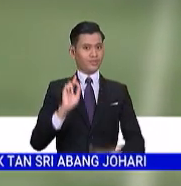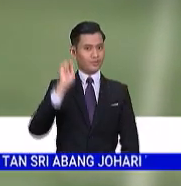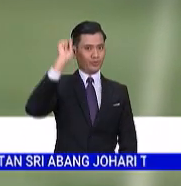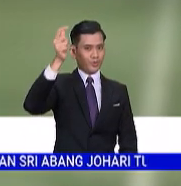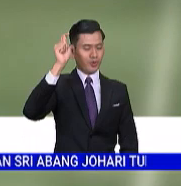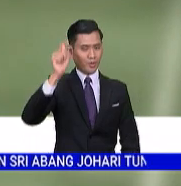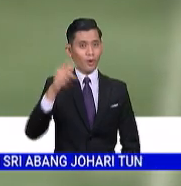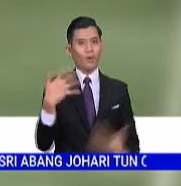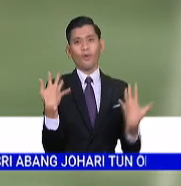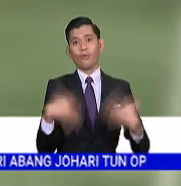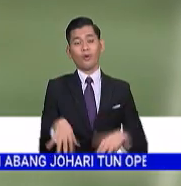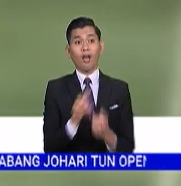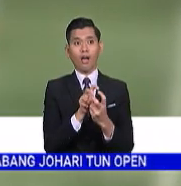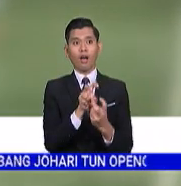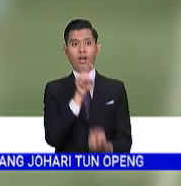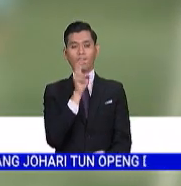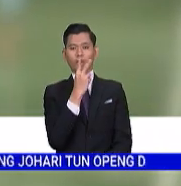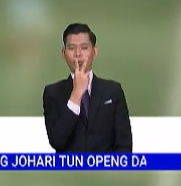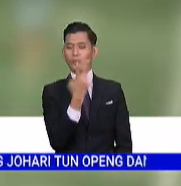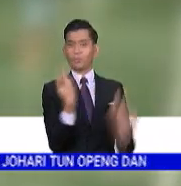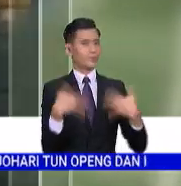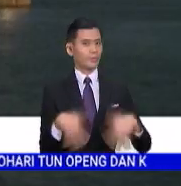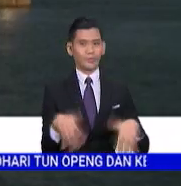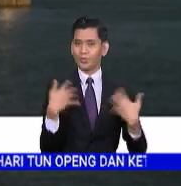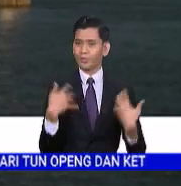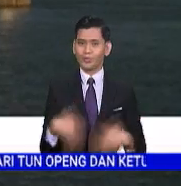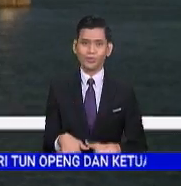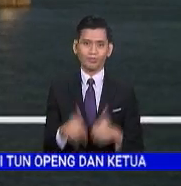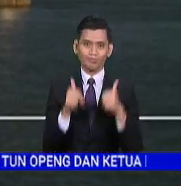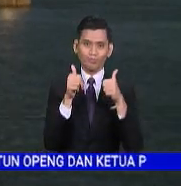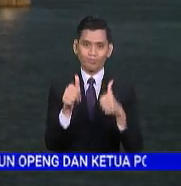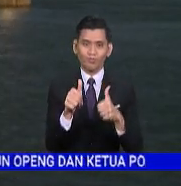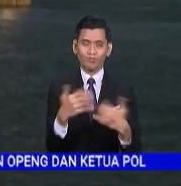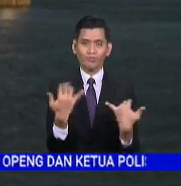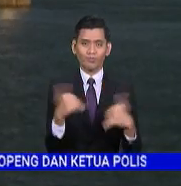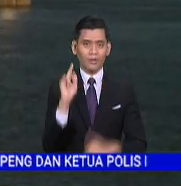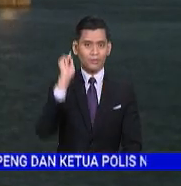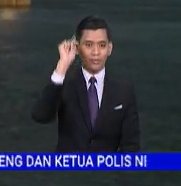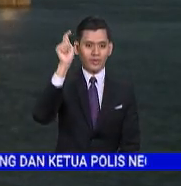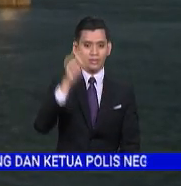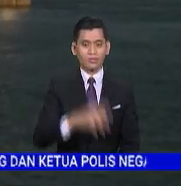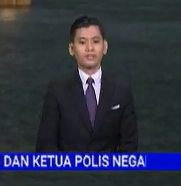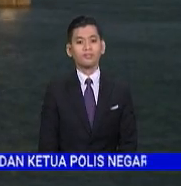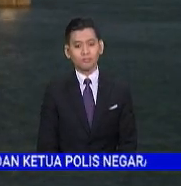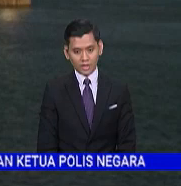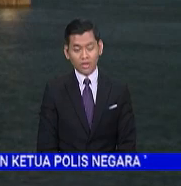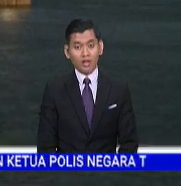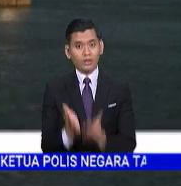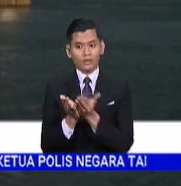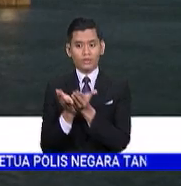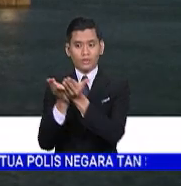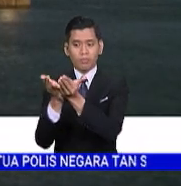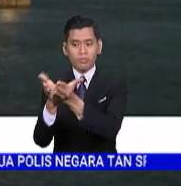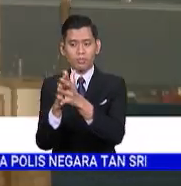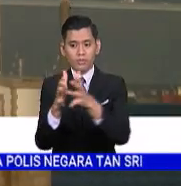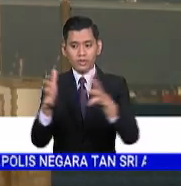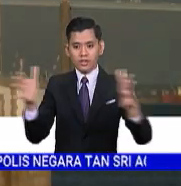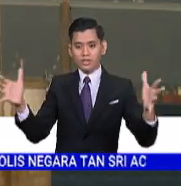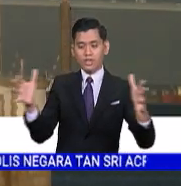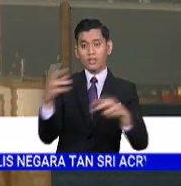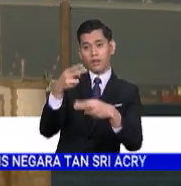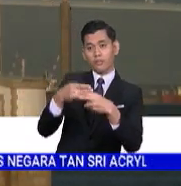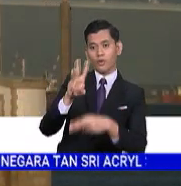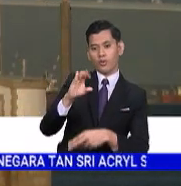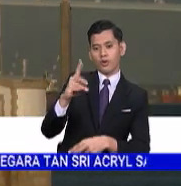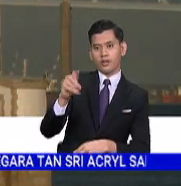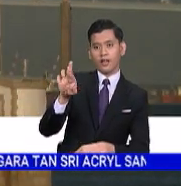maya kagum melihat kehebatannya. Sebuah kapal persiaran terbesar di dunia, Wonder of the Seas,